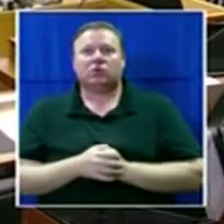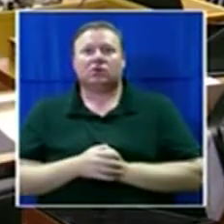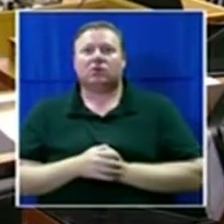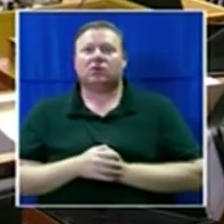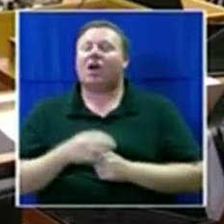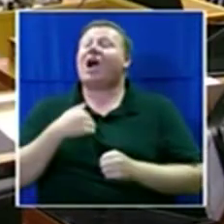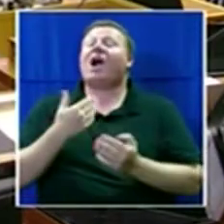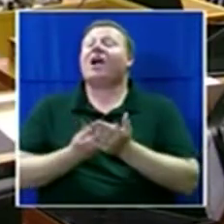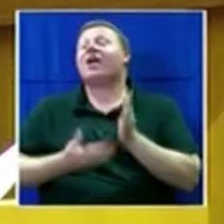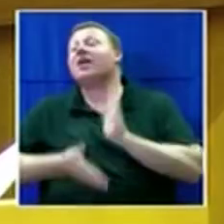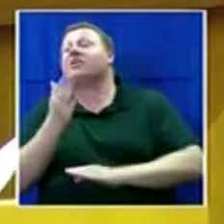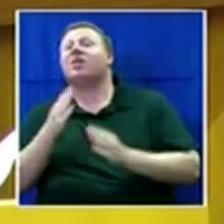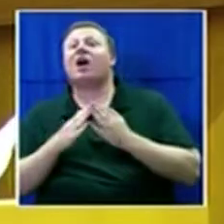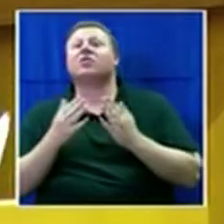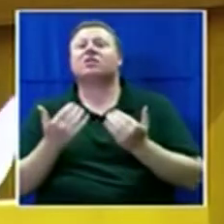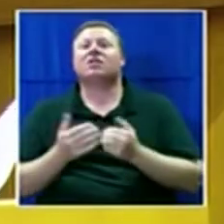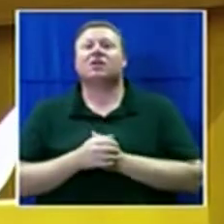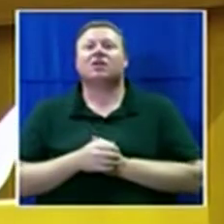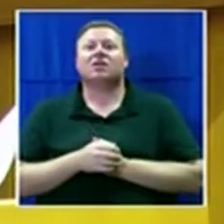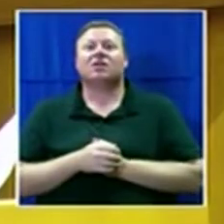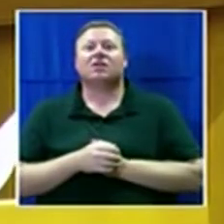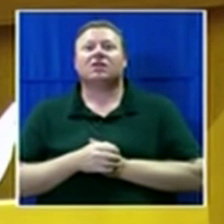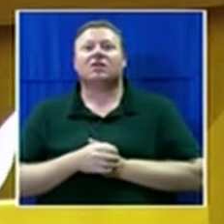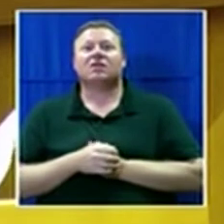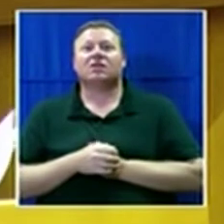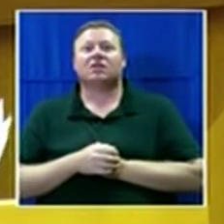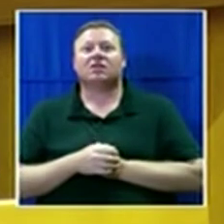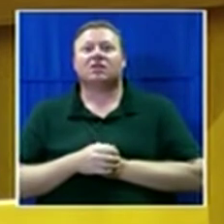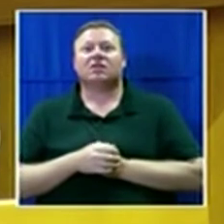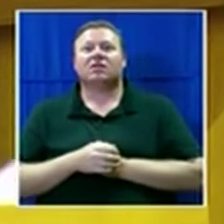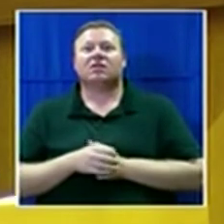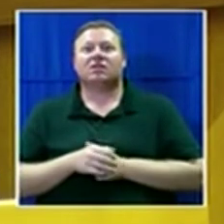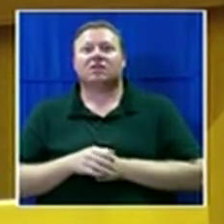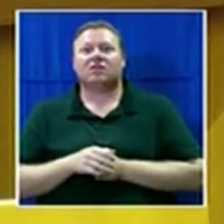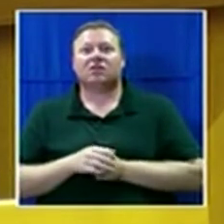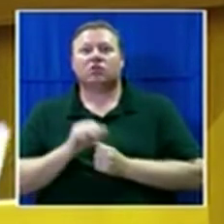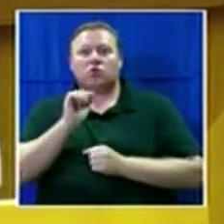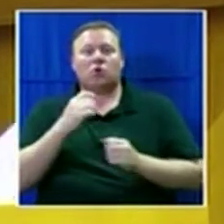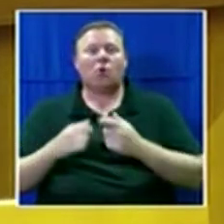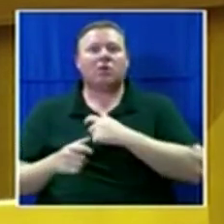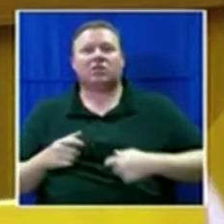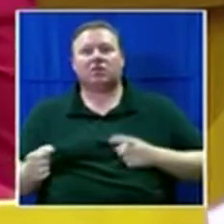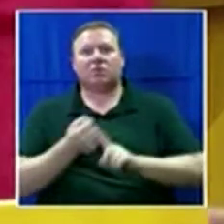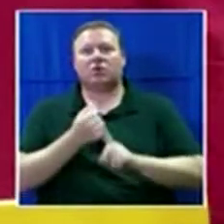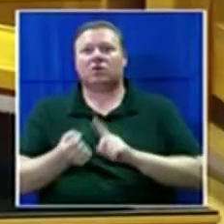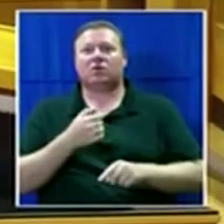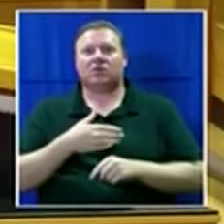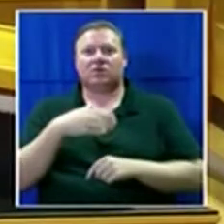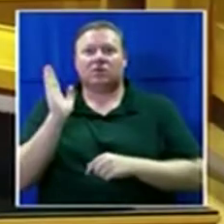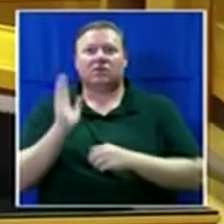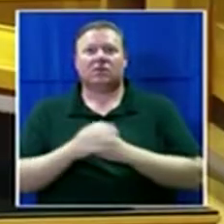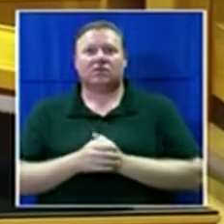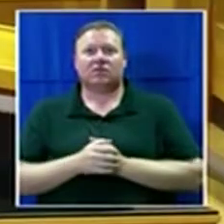die beskuldiging het daar 'n groot oor en weer geskreerai in die nasionale vergadering uitgebreek. Malema is gevra om die